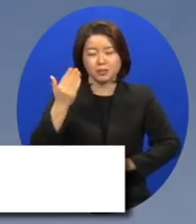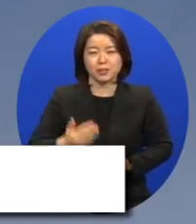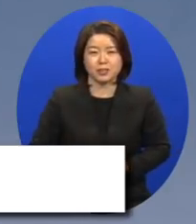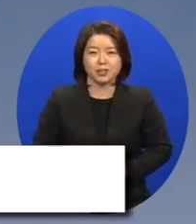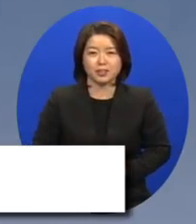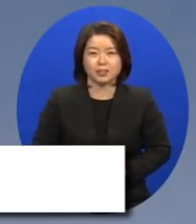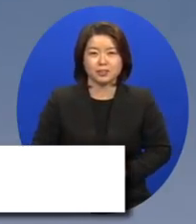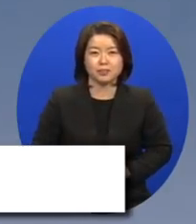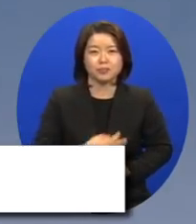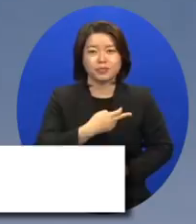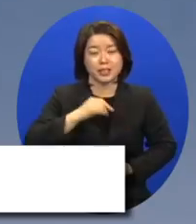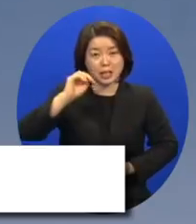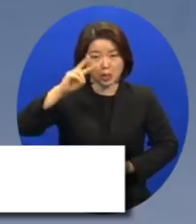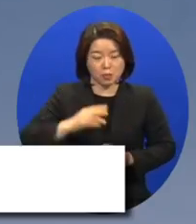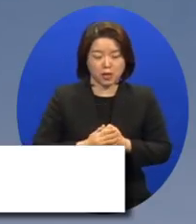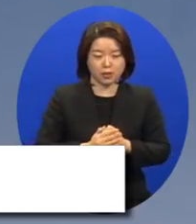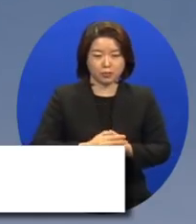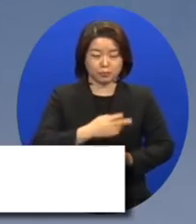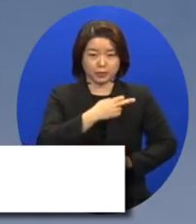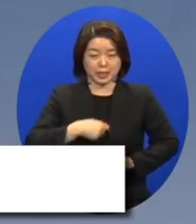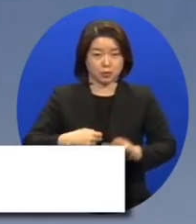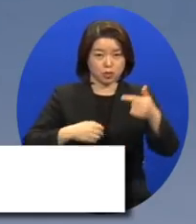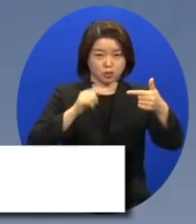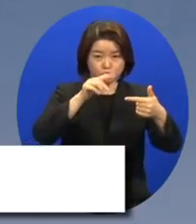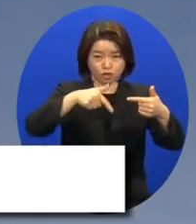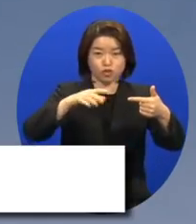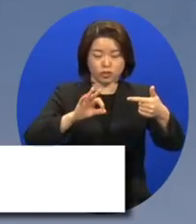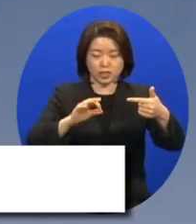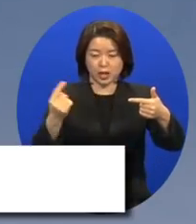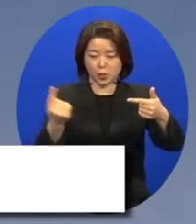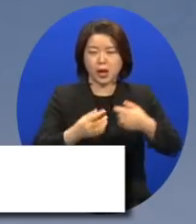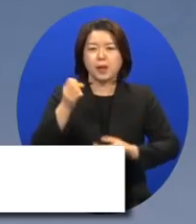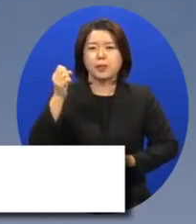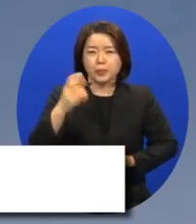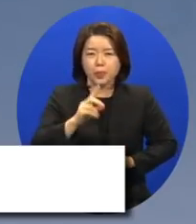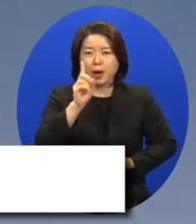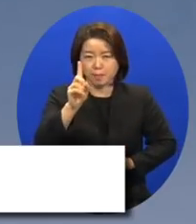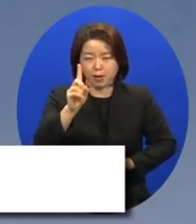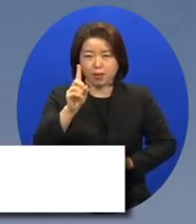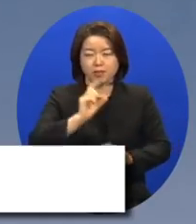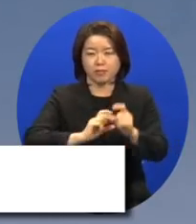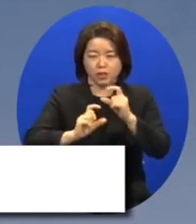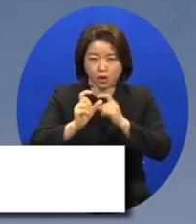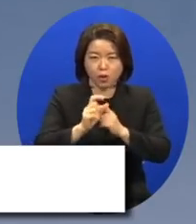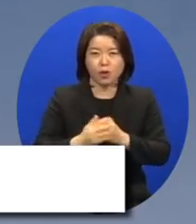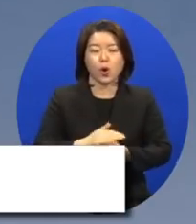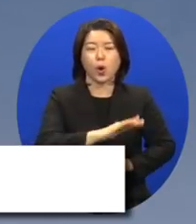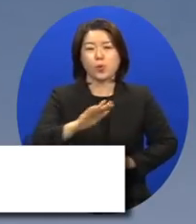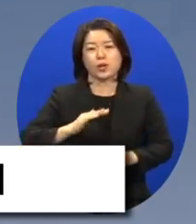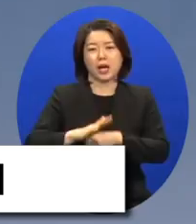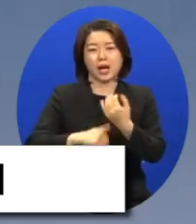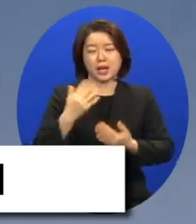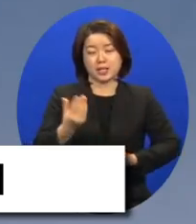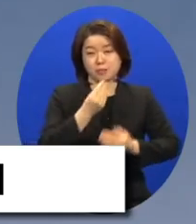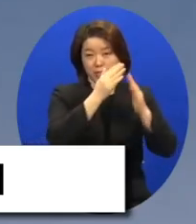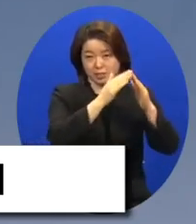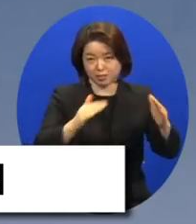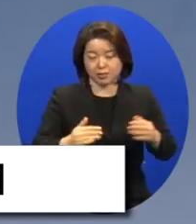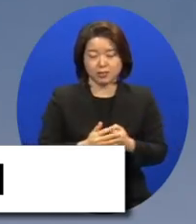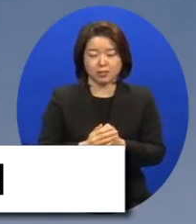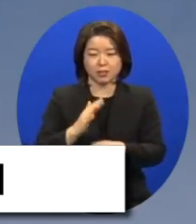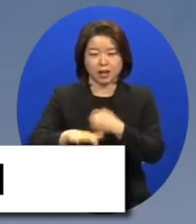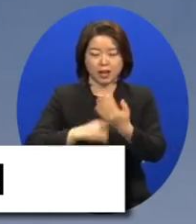바울은 고린도전서 6장 에 와서 또다시 한번도 우리가 하나님의 성전인 것과 하나님의 성령이